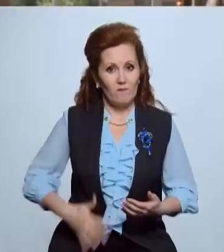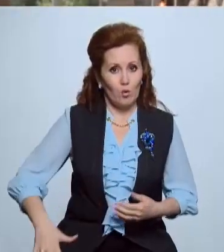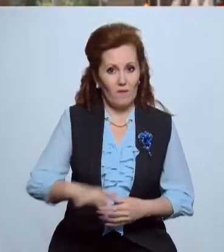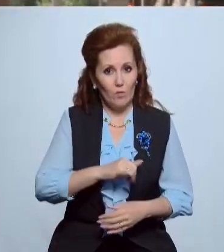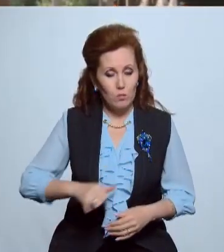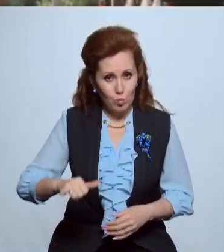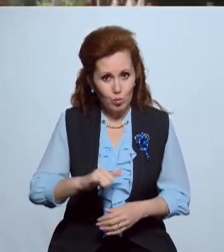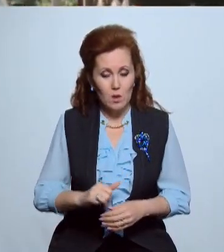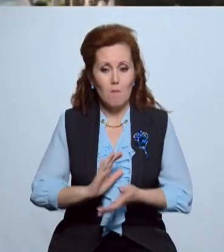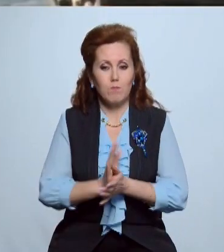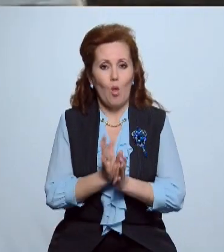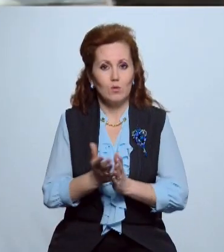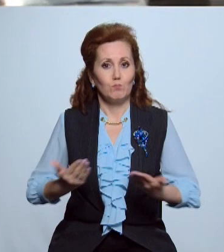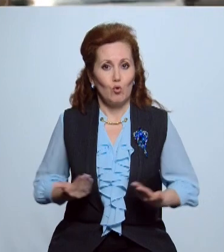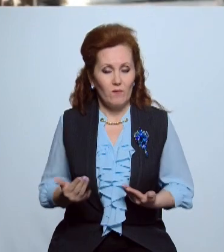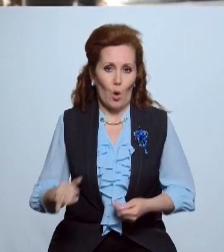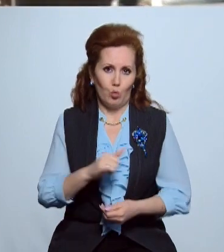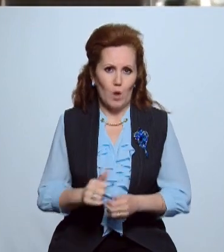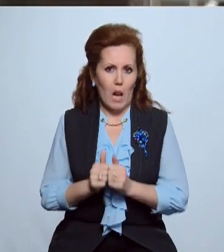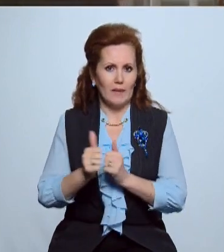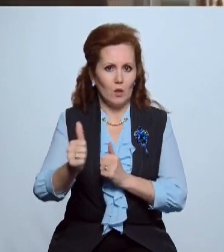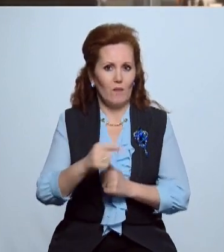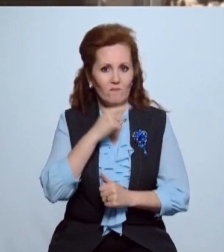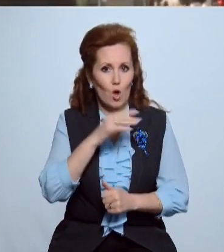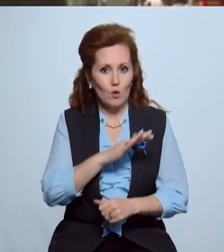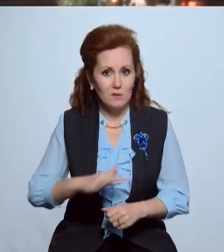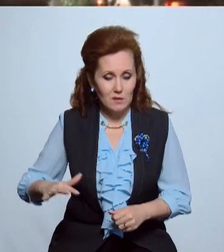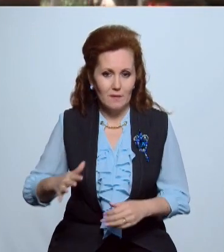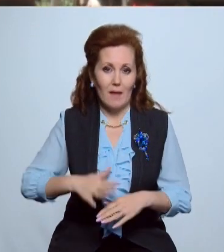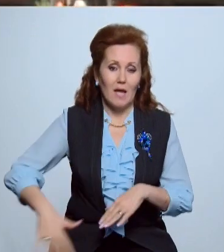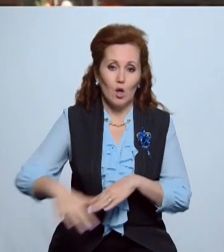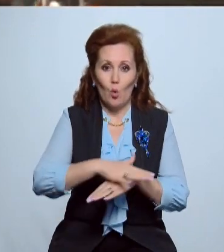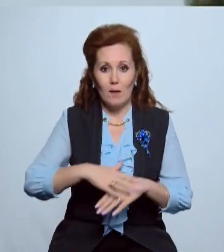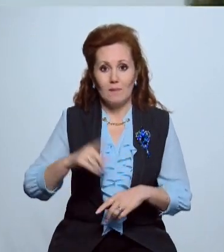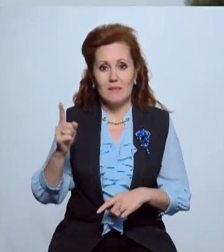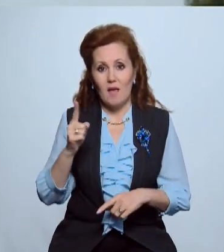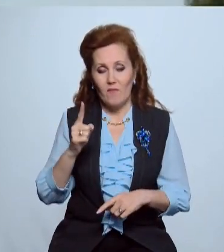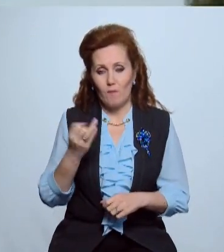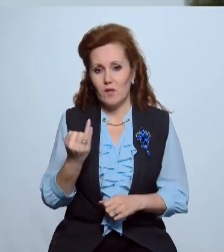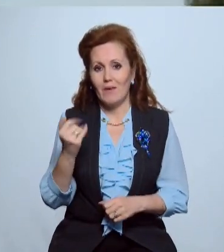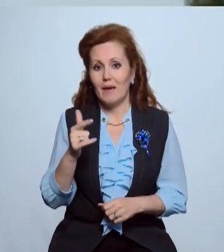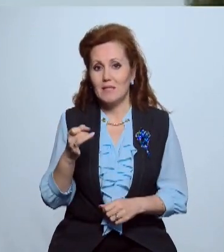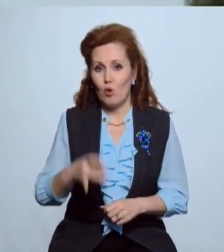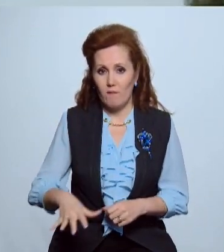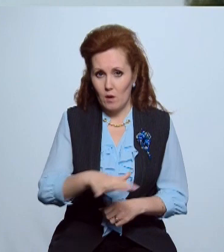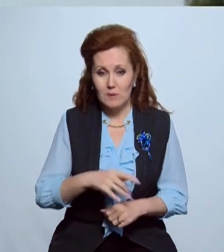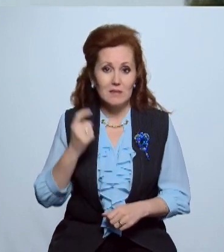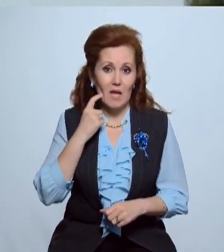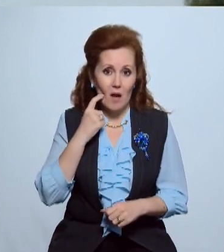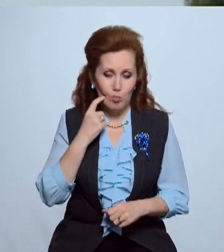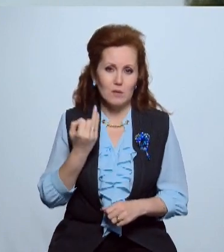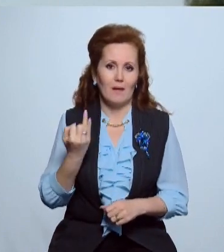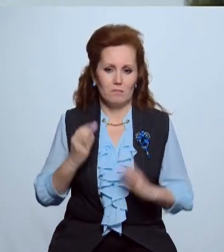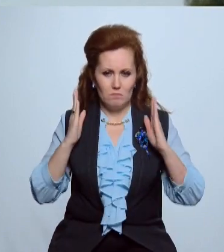По плотности их проживания Удмуртия лидирует в России. На территории Завьяловского и Игринского районов, на Сарапульском и